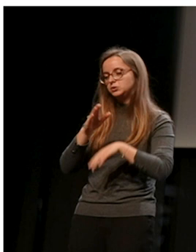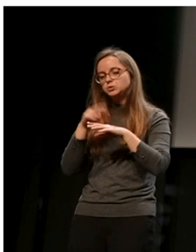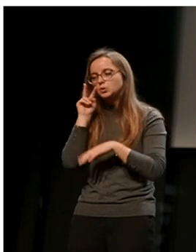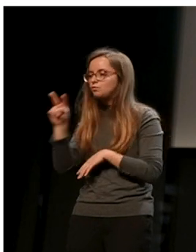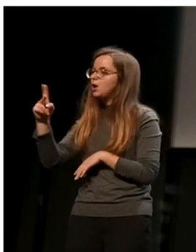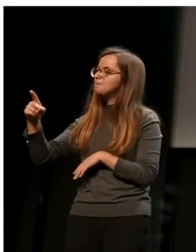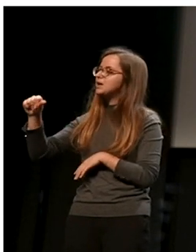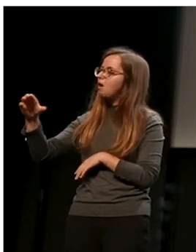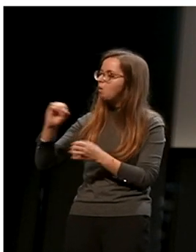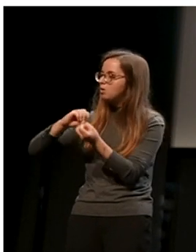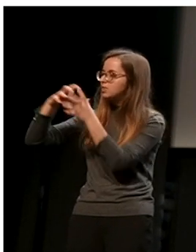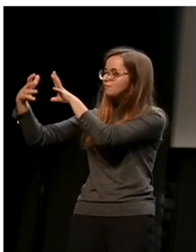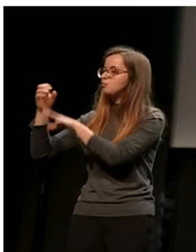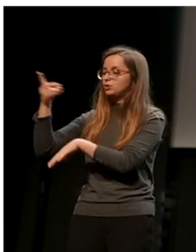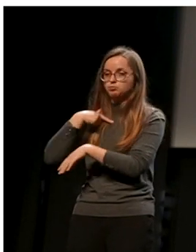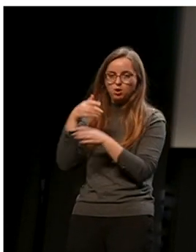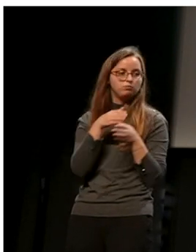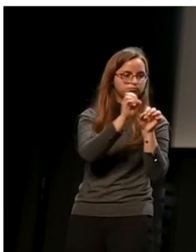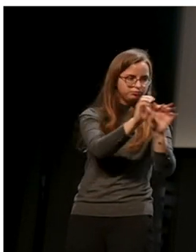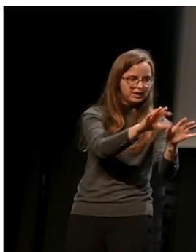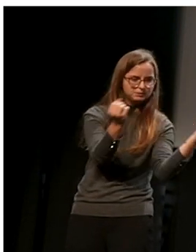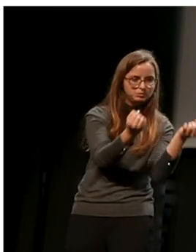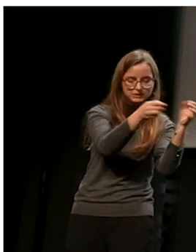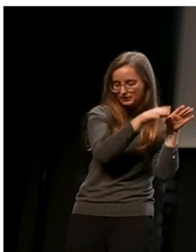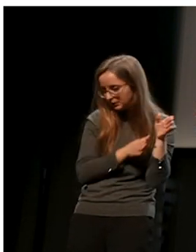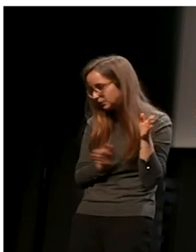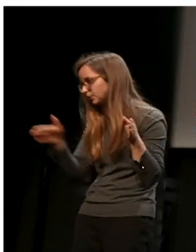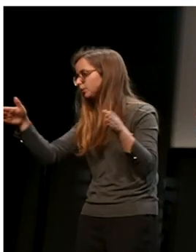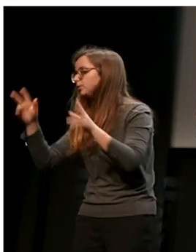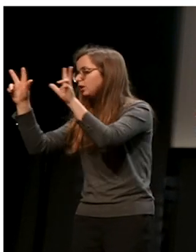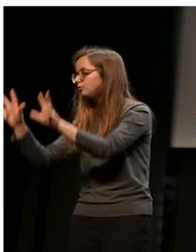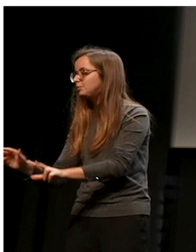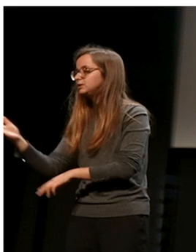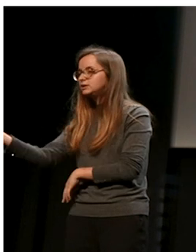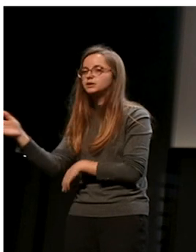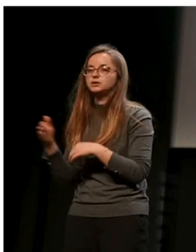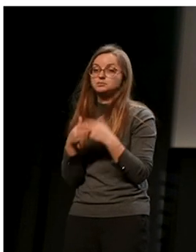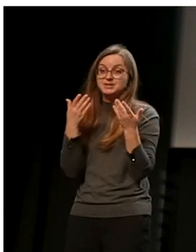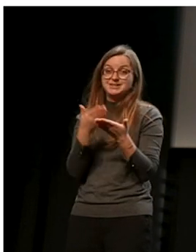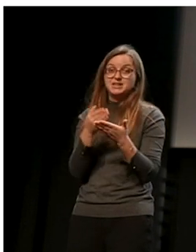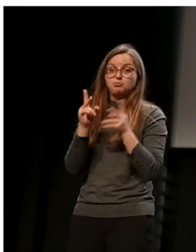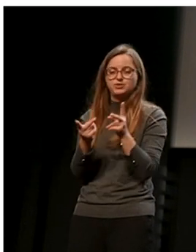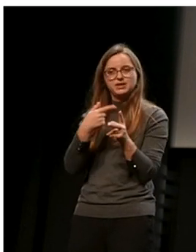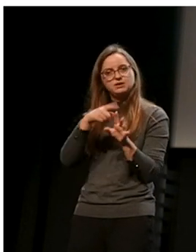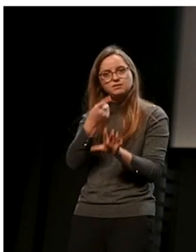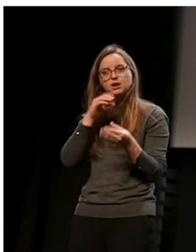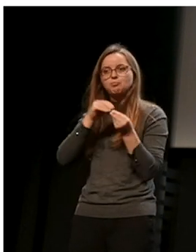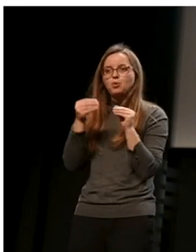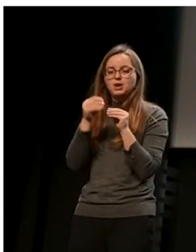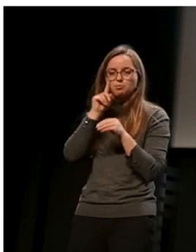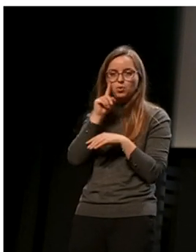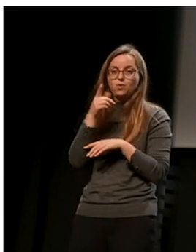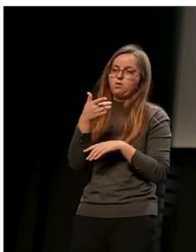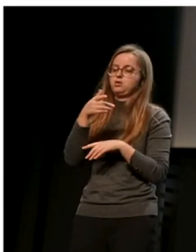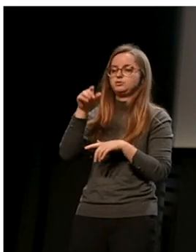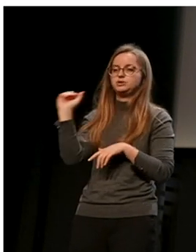me suis orienté vers l'infographie. Et à ce niveau-là, est-ce que vous n'êtes pas plus un problème de démocratisation